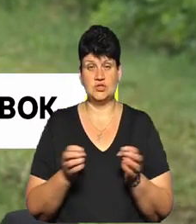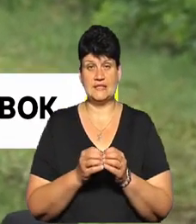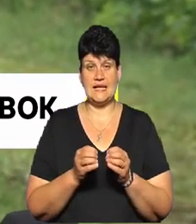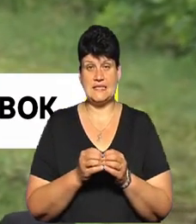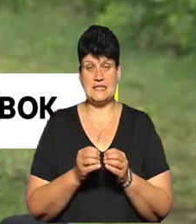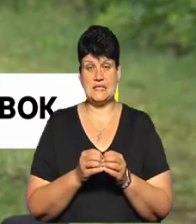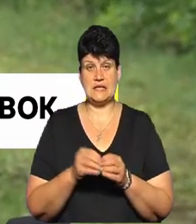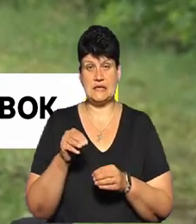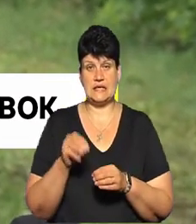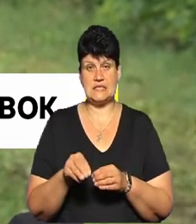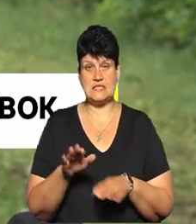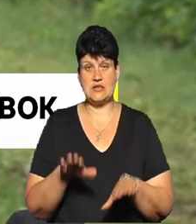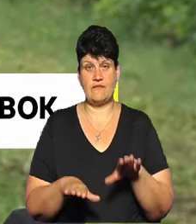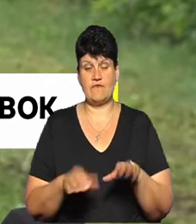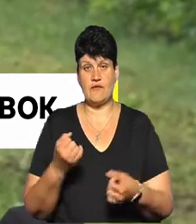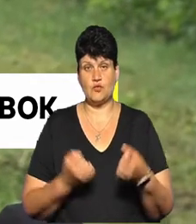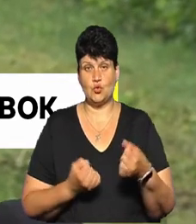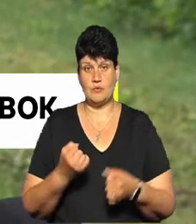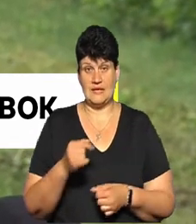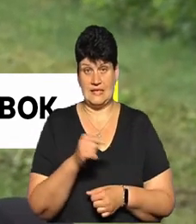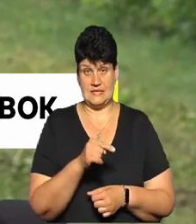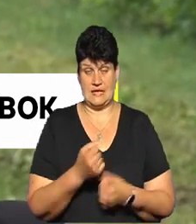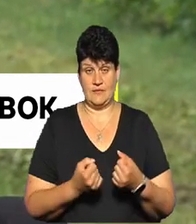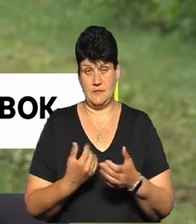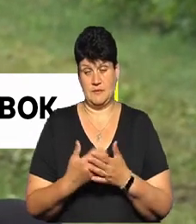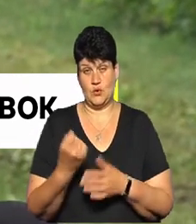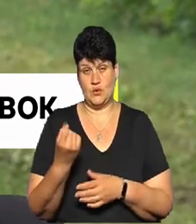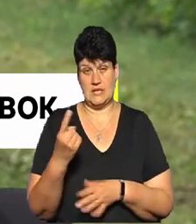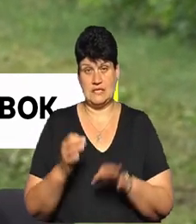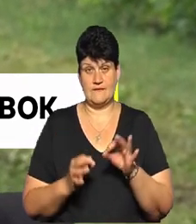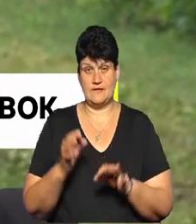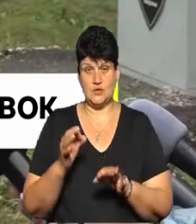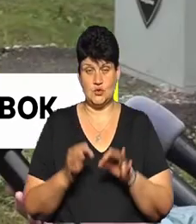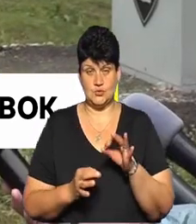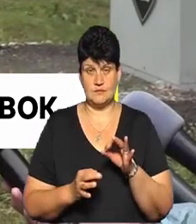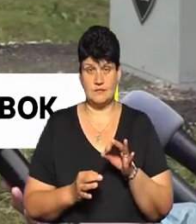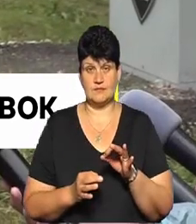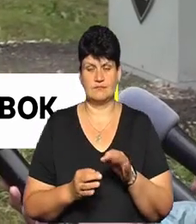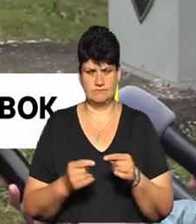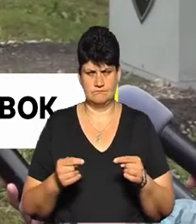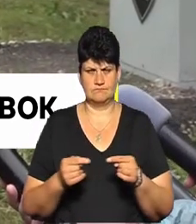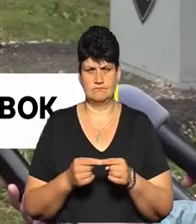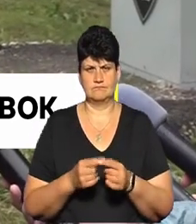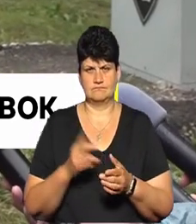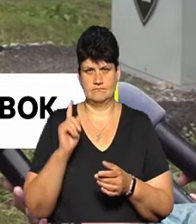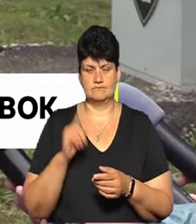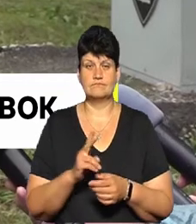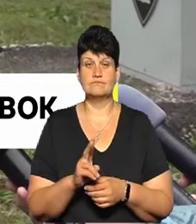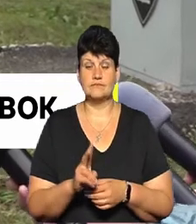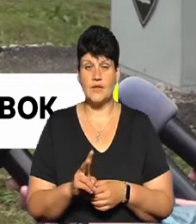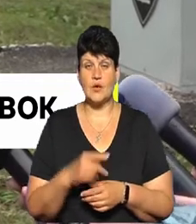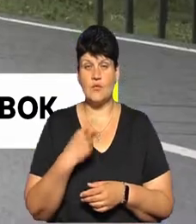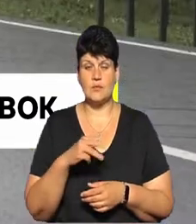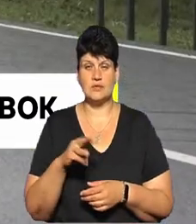автомобілів. З цих автомобілів близько 11% потенційно встановлених порушень. За словами Миколи Довгошиї, маса